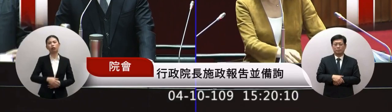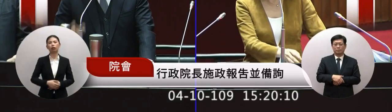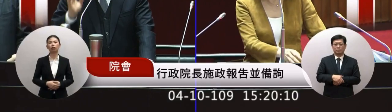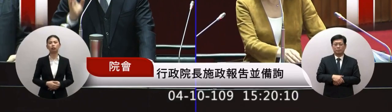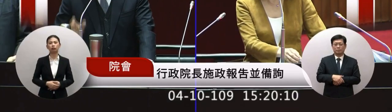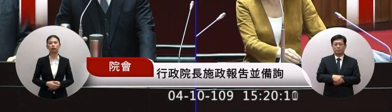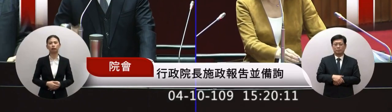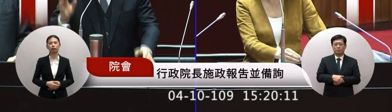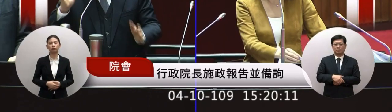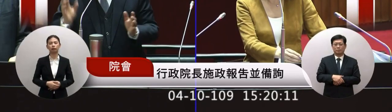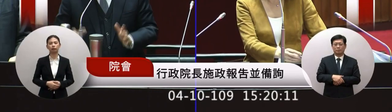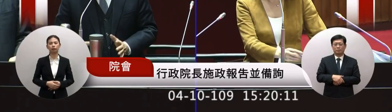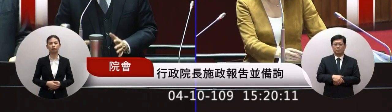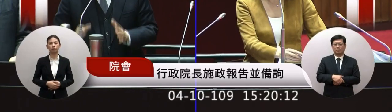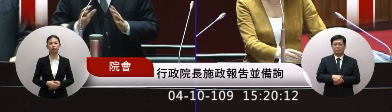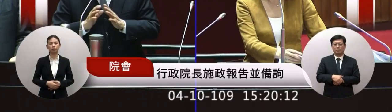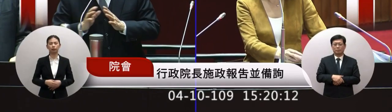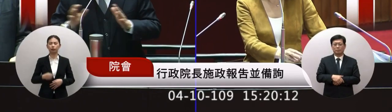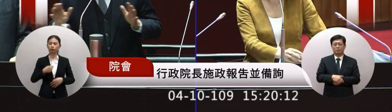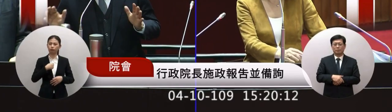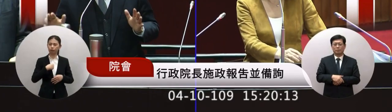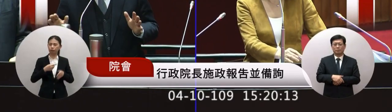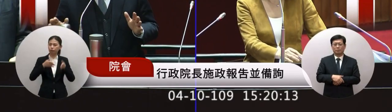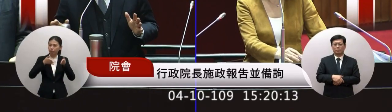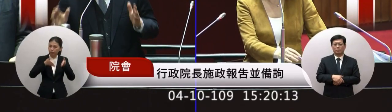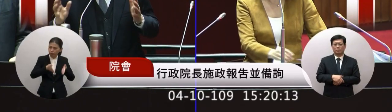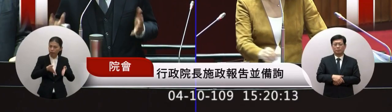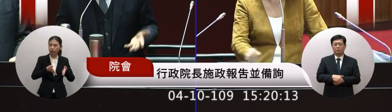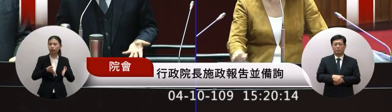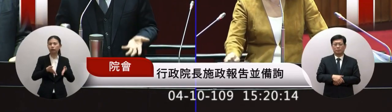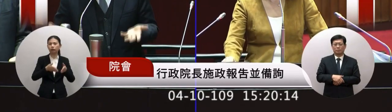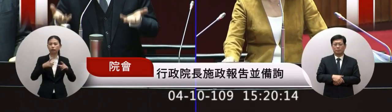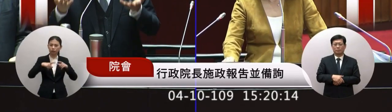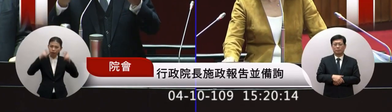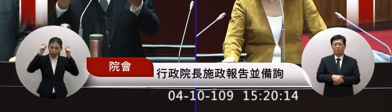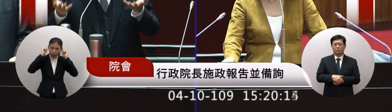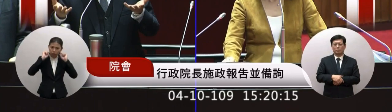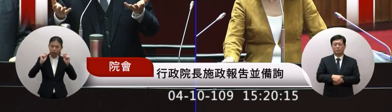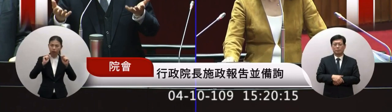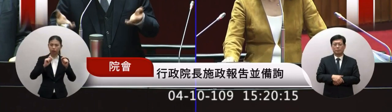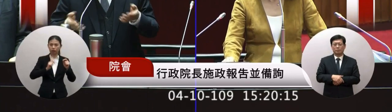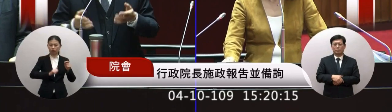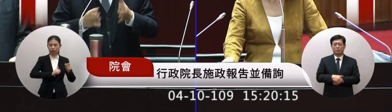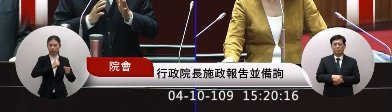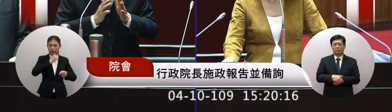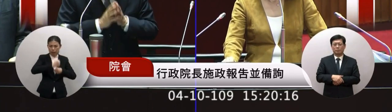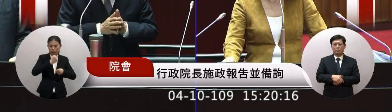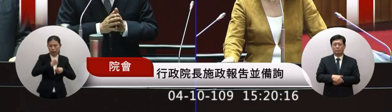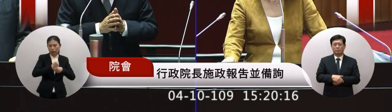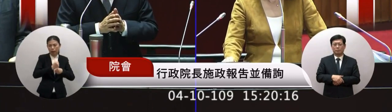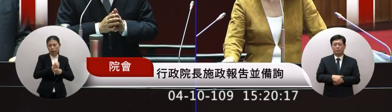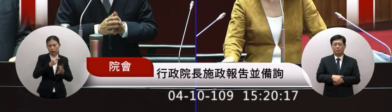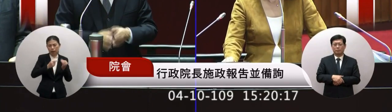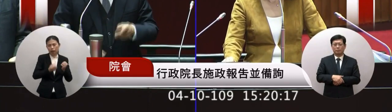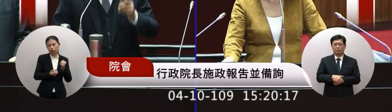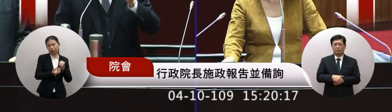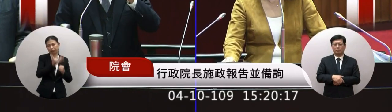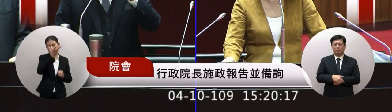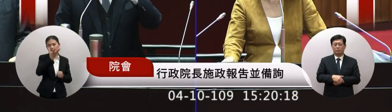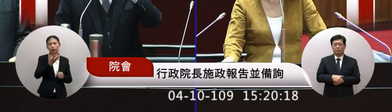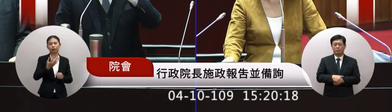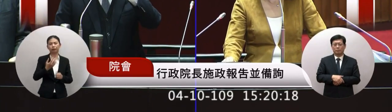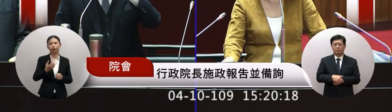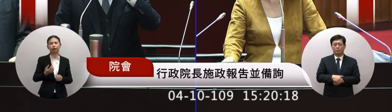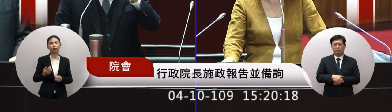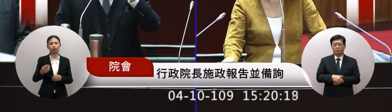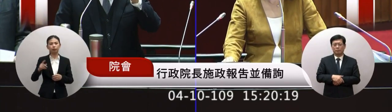们在国家造对于口罩在产能增加后，我们也尽量增加，所以才